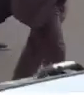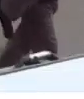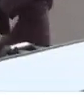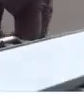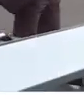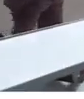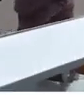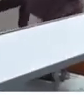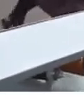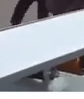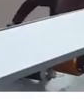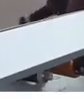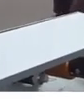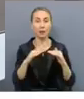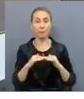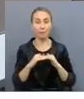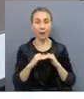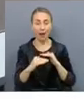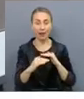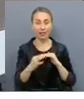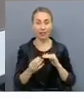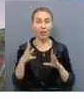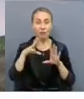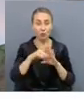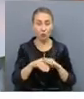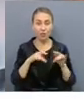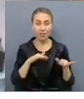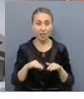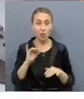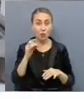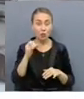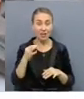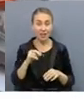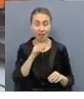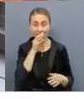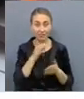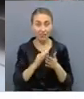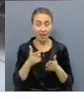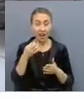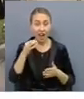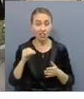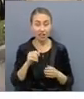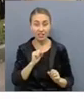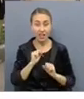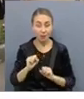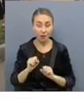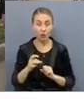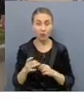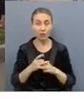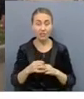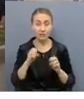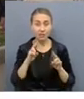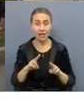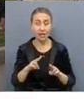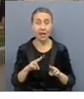Представители Верхней Палаты встречал заместитель министра внутренних дел Юрий Ильин, отвечающий за гражданскую оборону в регионе. Специализированная пожарная